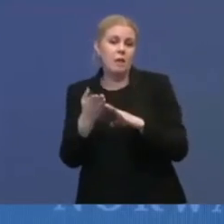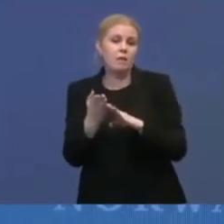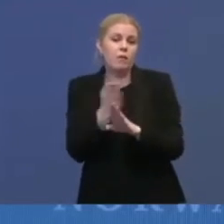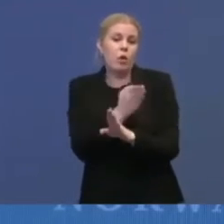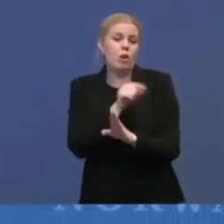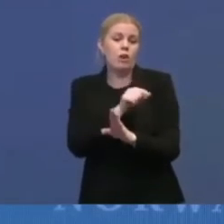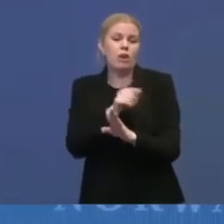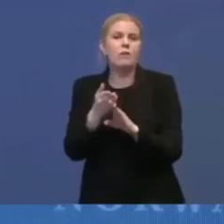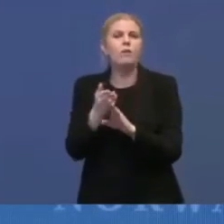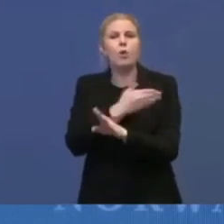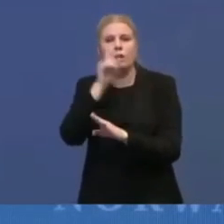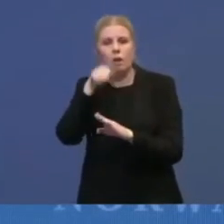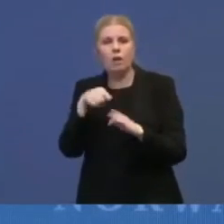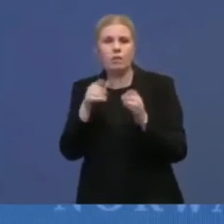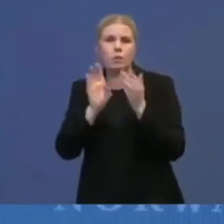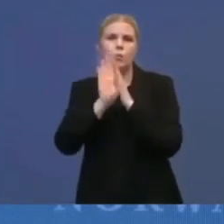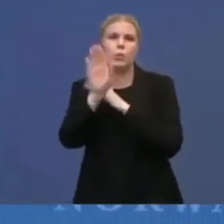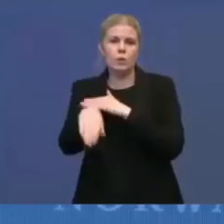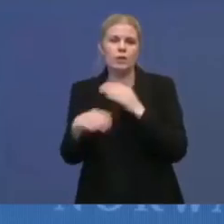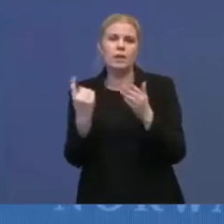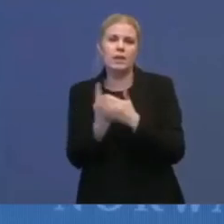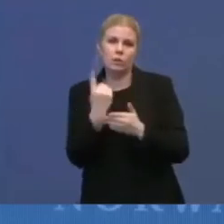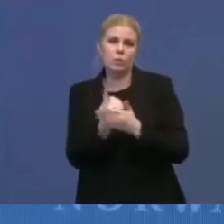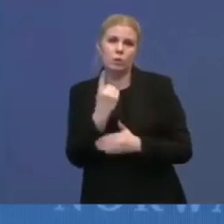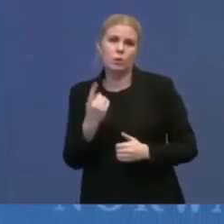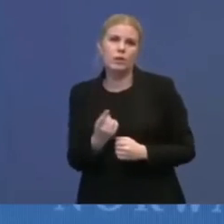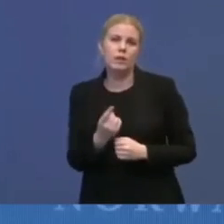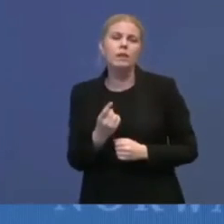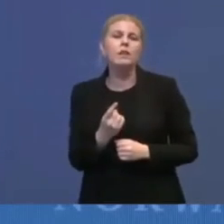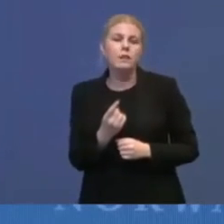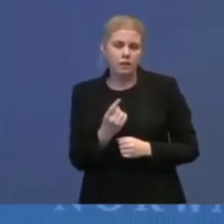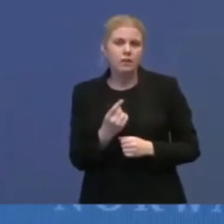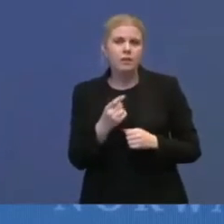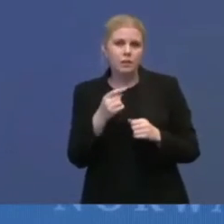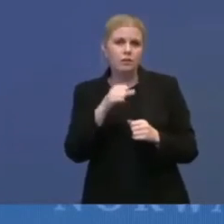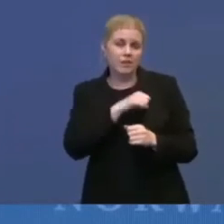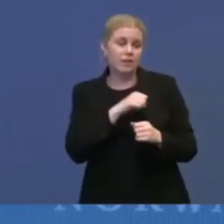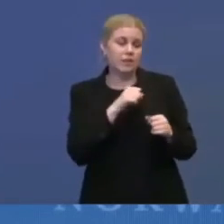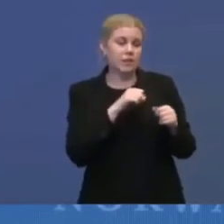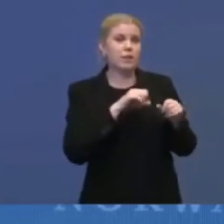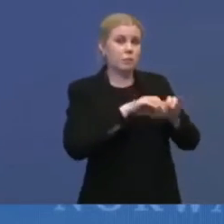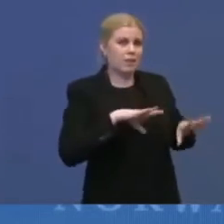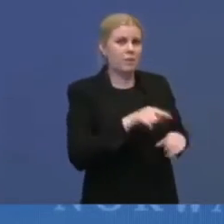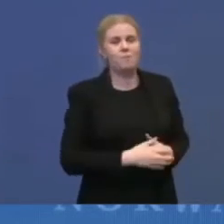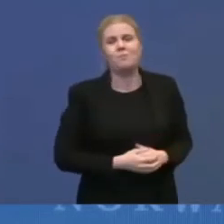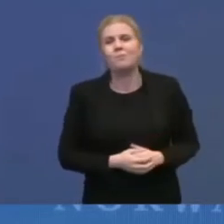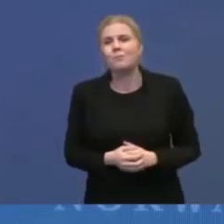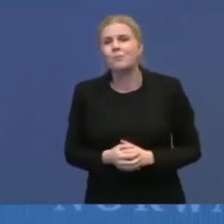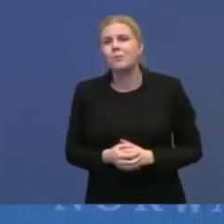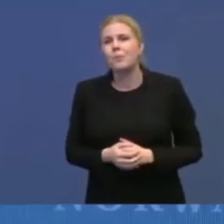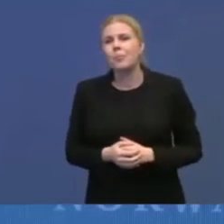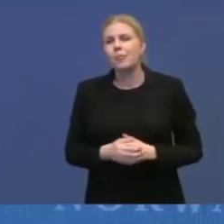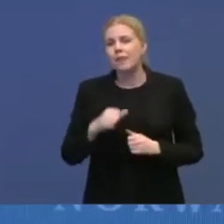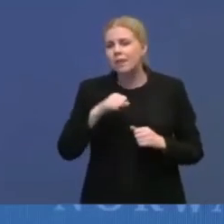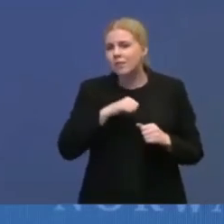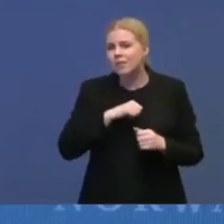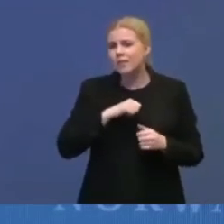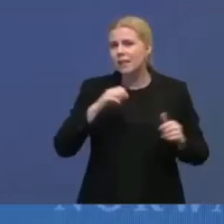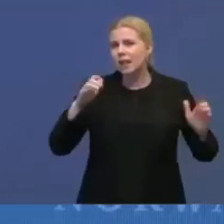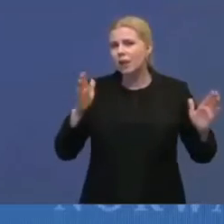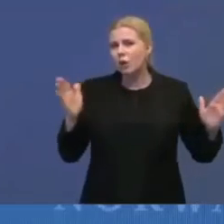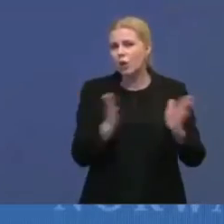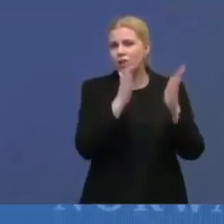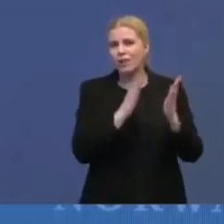ugu dden baysay si daa siad uga baxadid iskaliyyelka. Waxayna taasikusay saadadka chirrada qaddi. Haddaan soog kooba